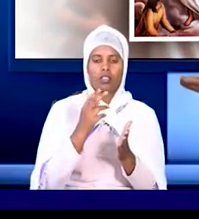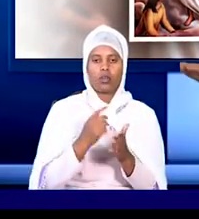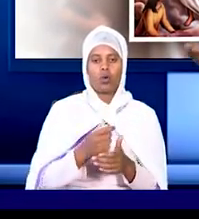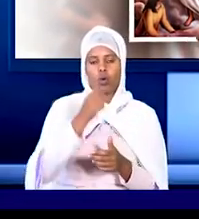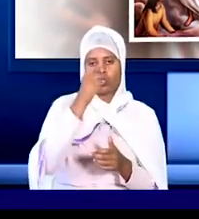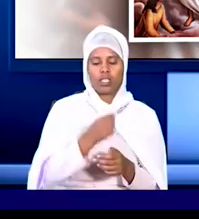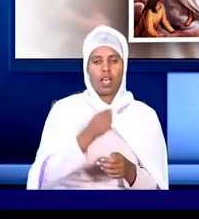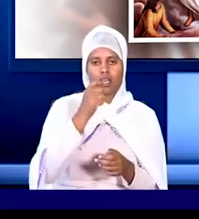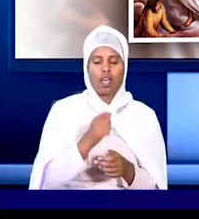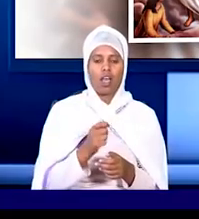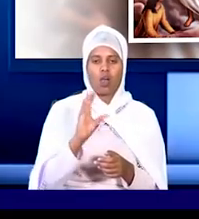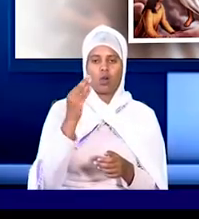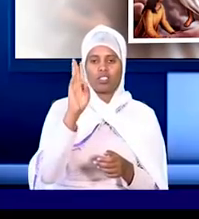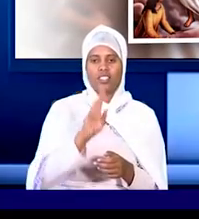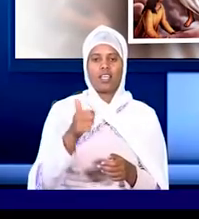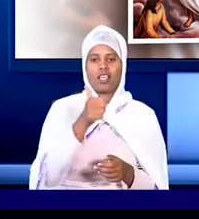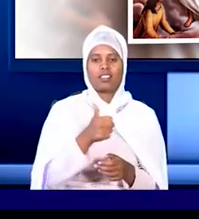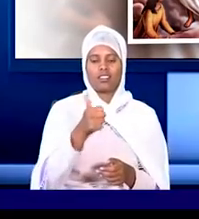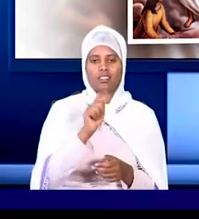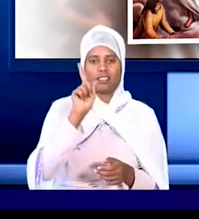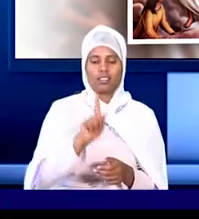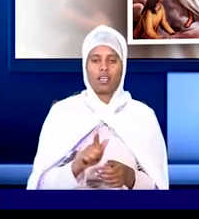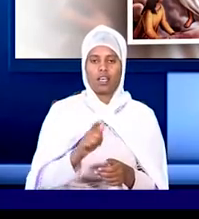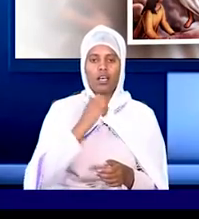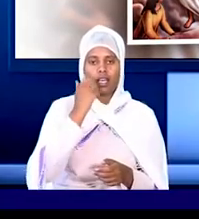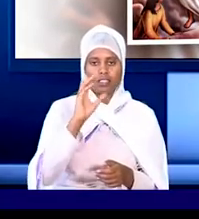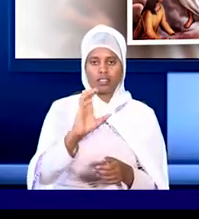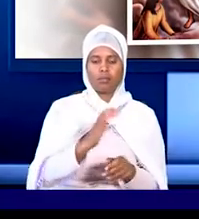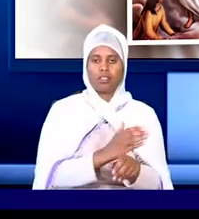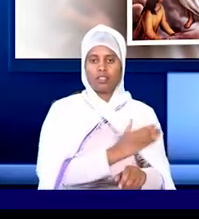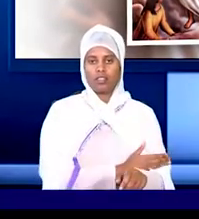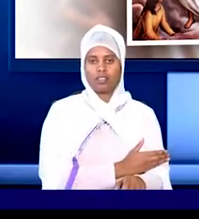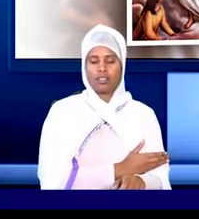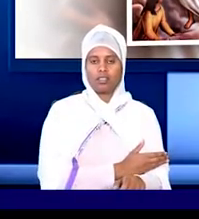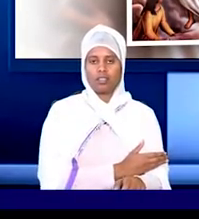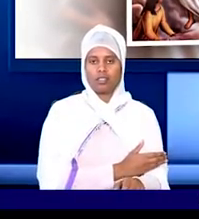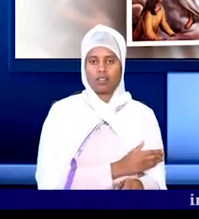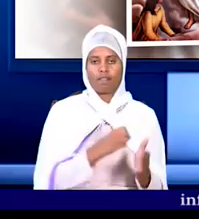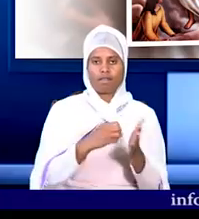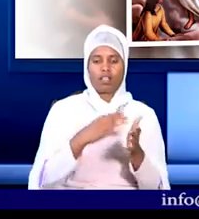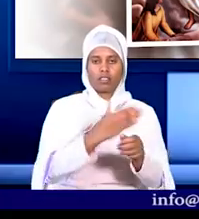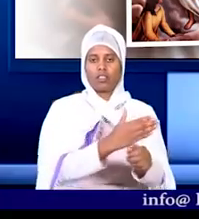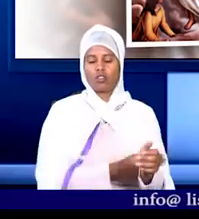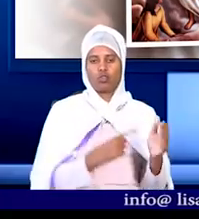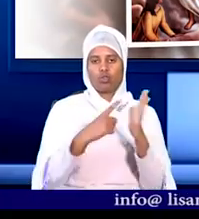ناب إلتا وسائنا بسح أب إلتا وسائنا إلتا سنبت